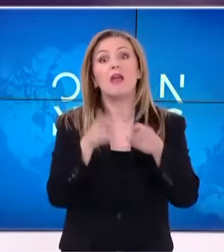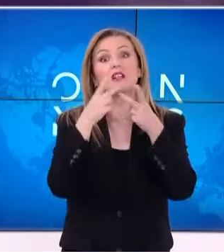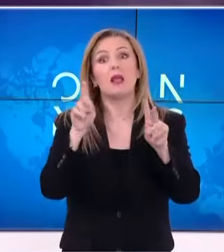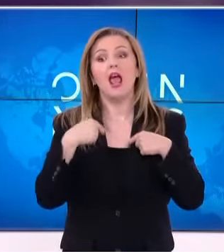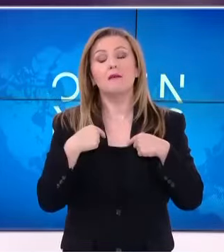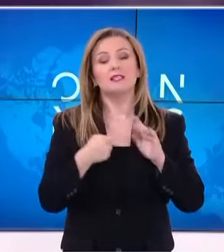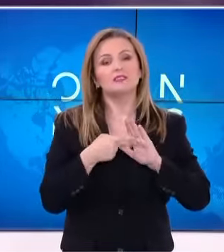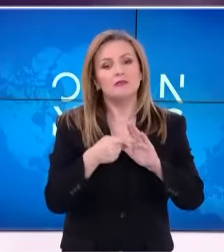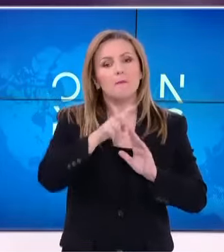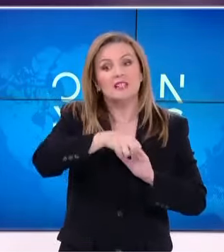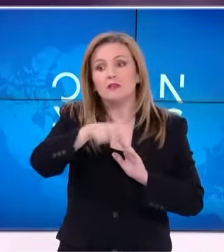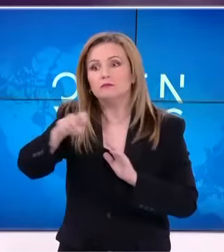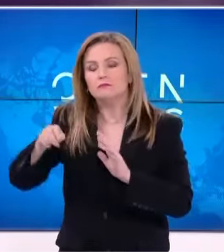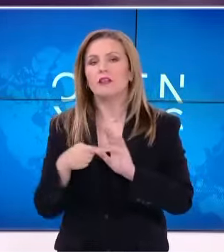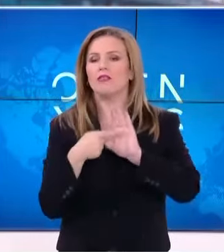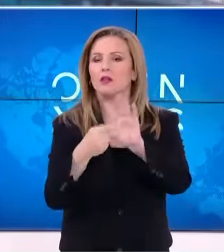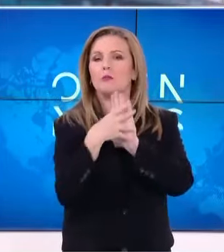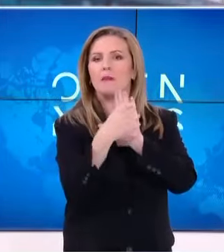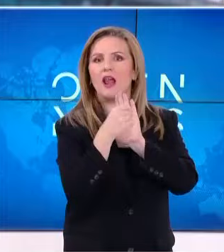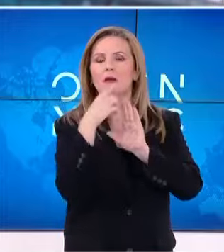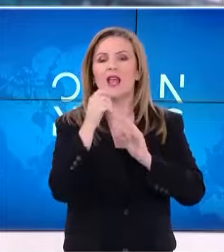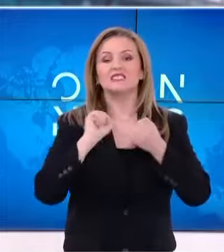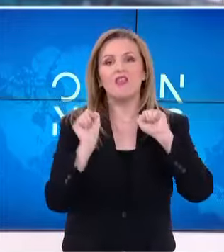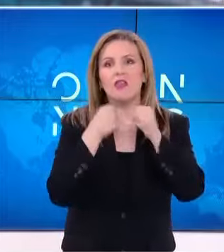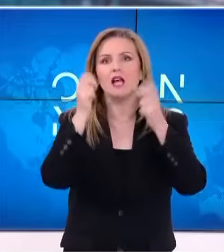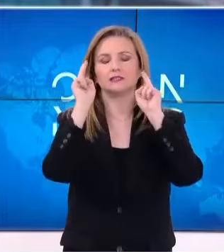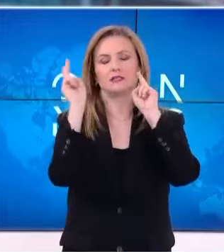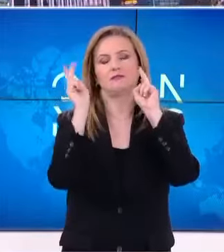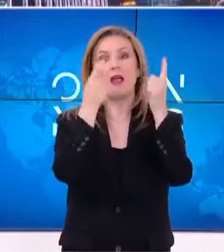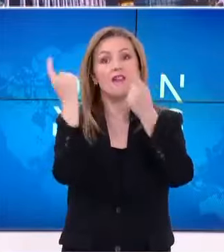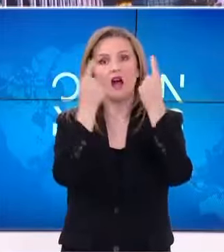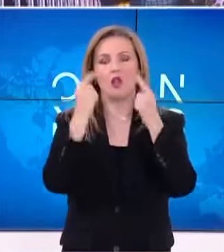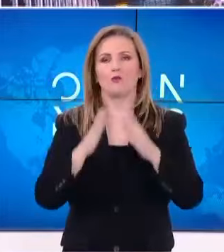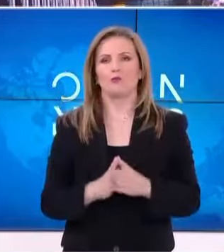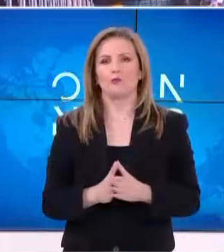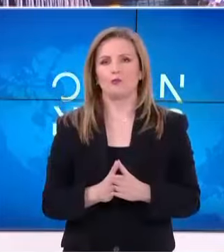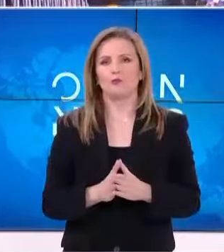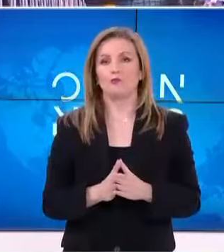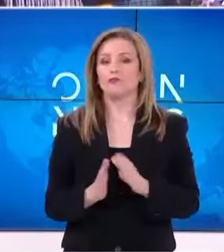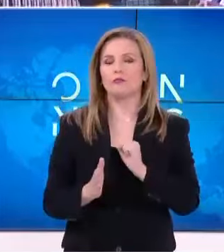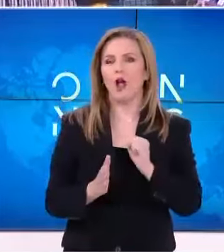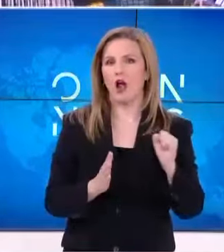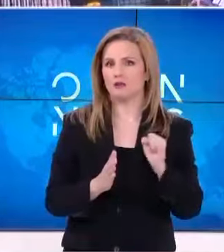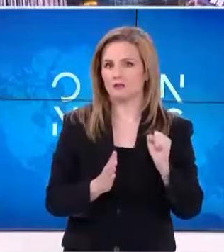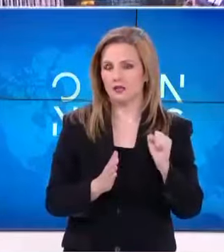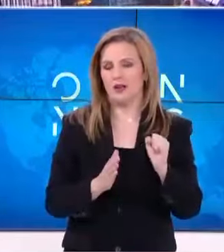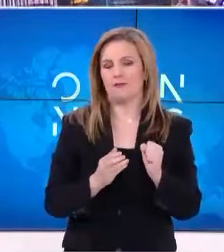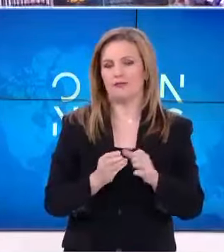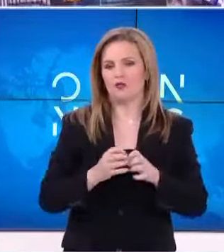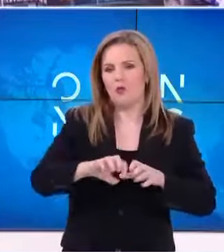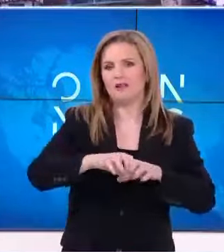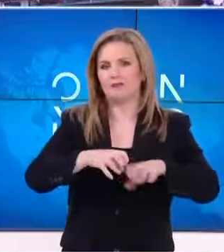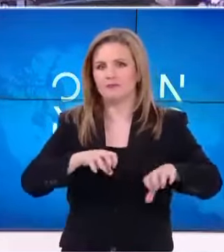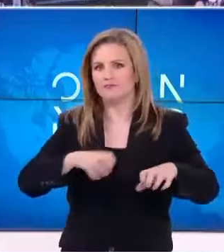παράδειγμα της δράσης το περιβάλλον λοιπόν η κεντροαριστερά το αναδείξαμε το αναδεικνύουμε καθημερινά στα ρεπορτάζ μας είναι κατακερματισμένη δεν